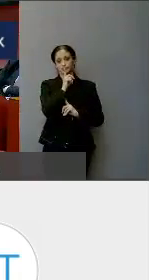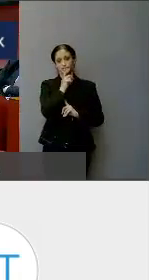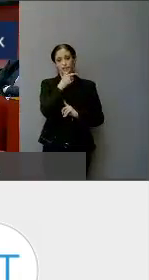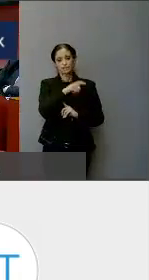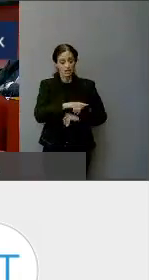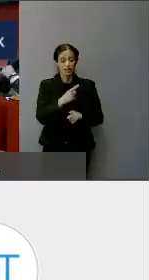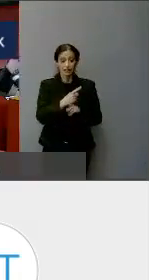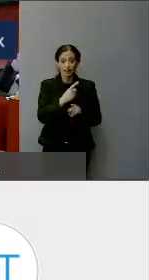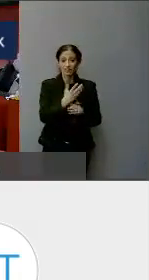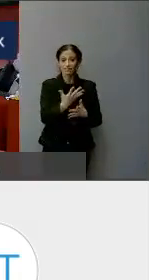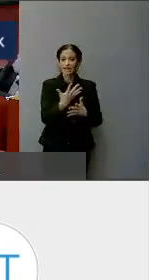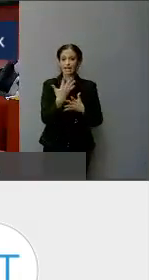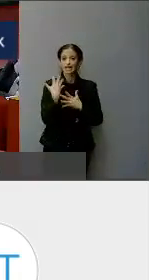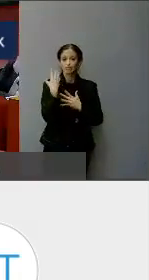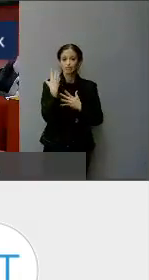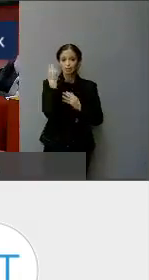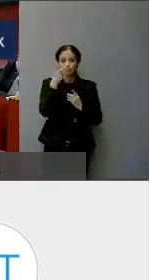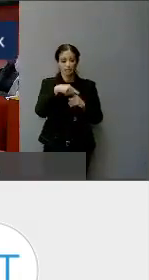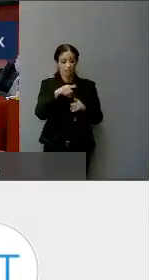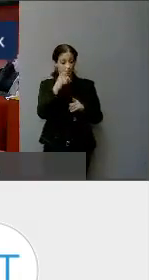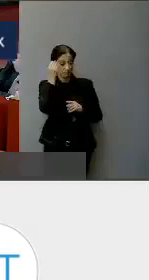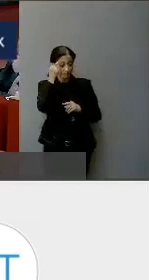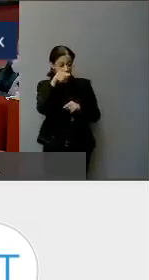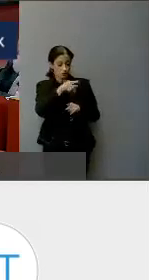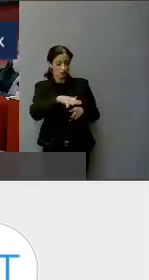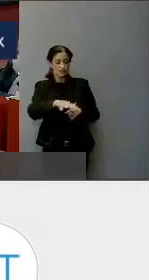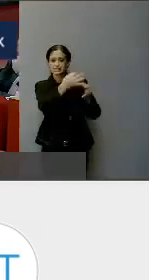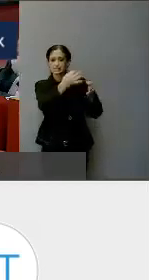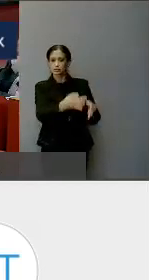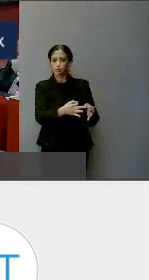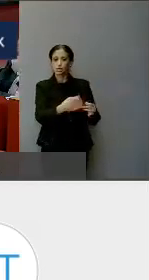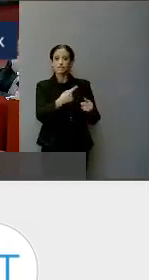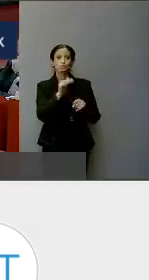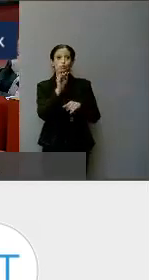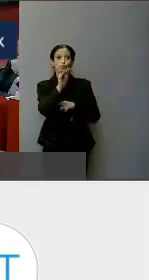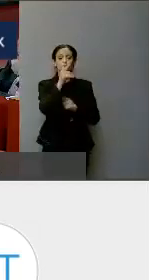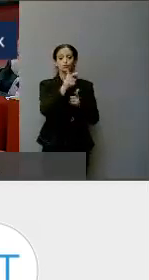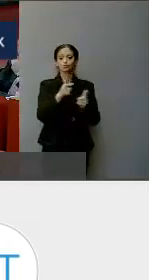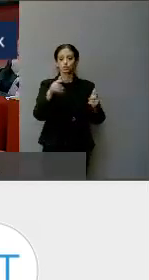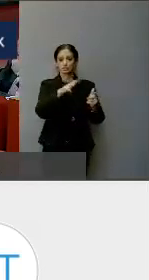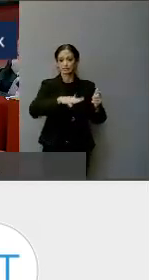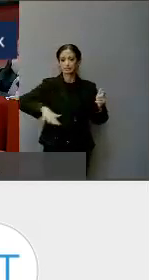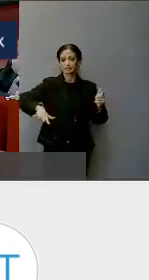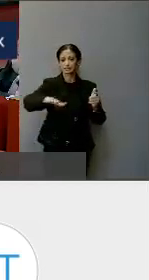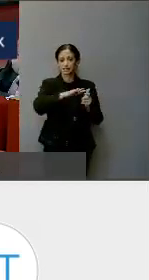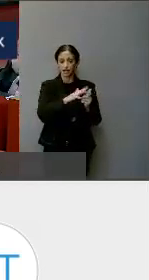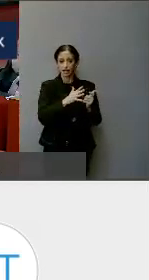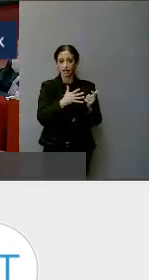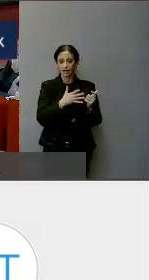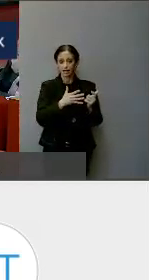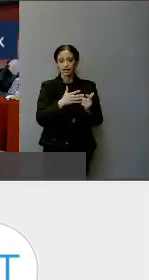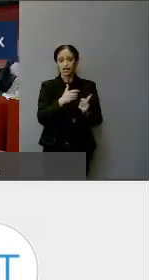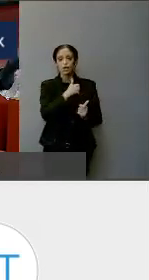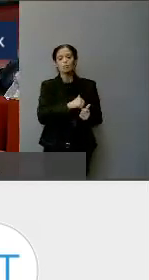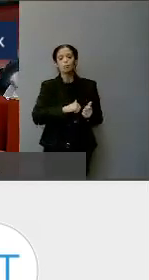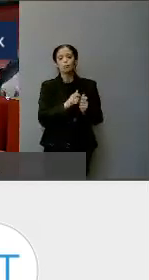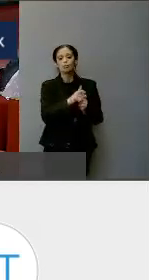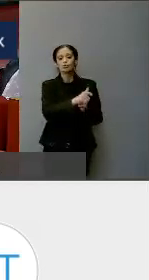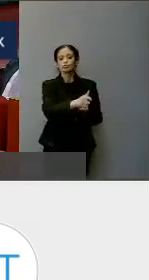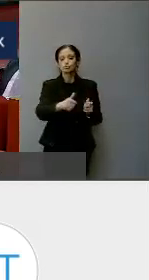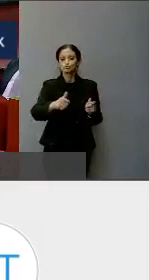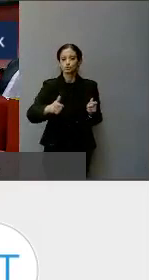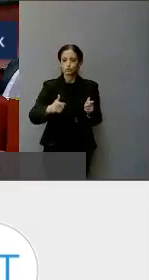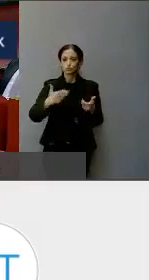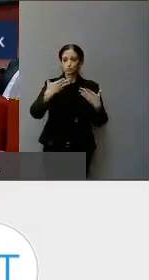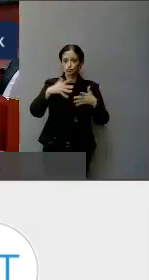soprattutto sulla messa in sicurezza ma sul futuro di tutta la città non c'è municipio diciamo che non ha posto delle